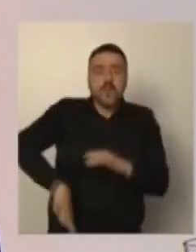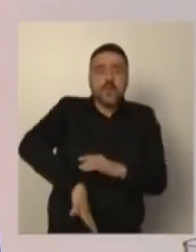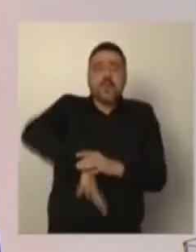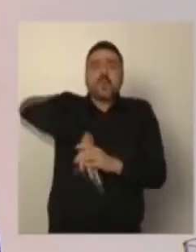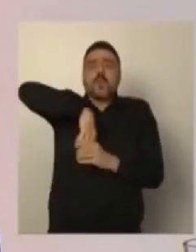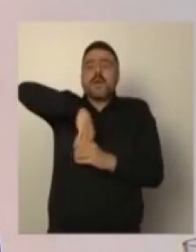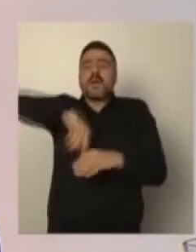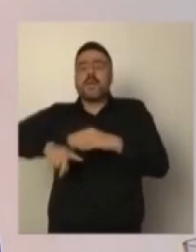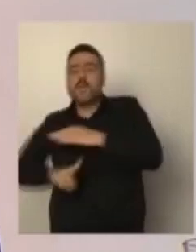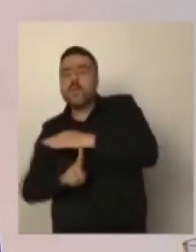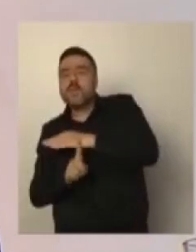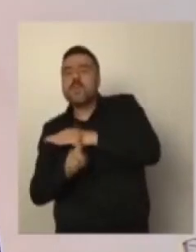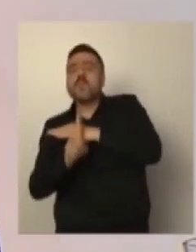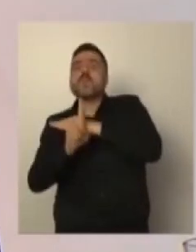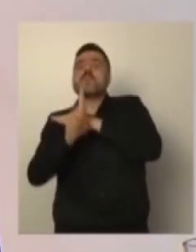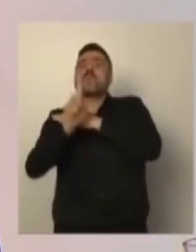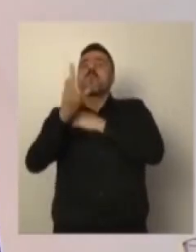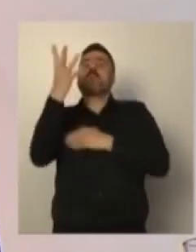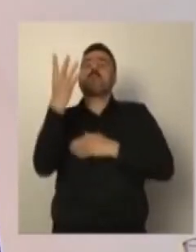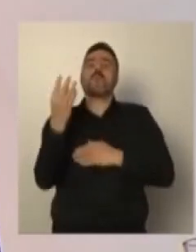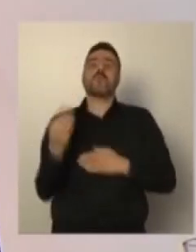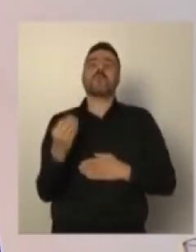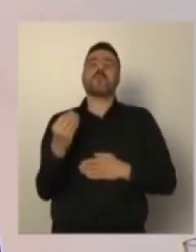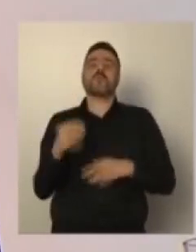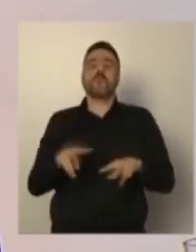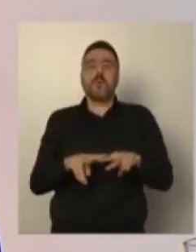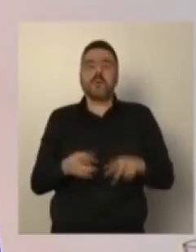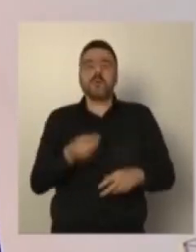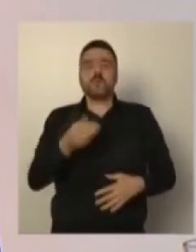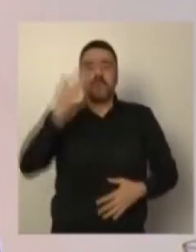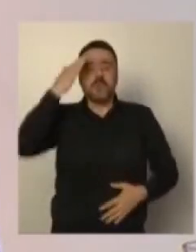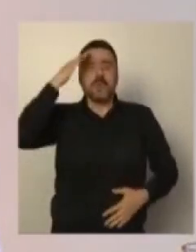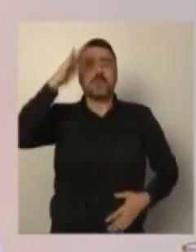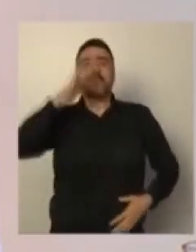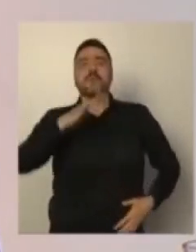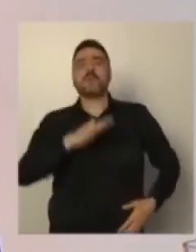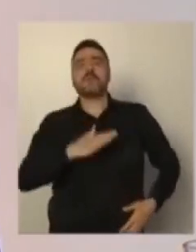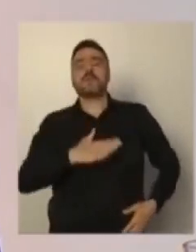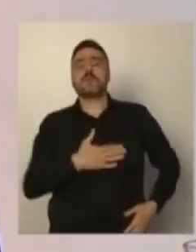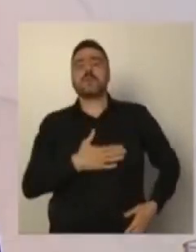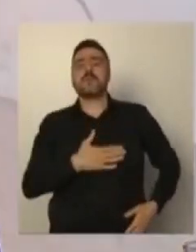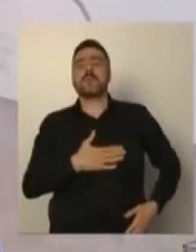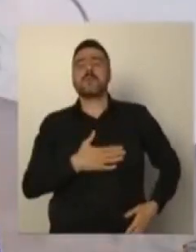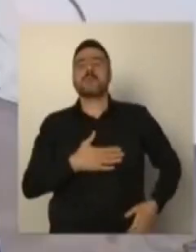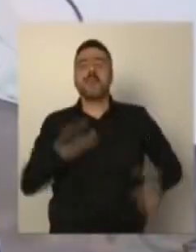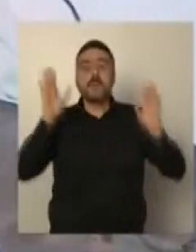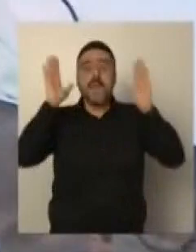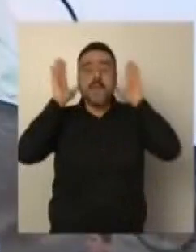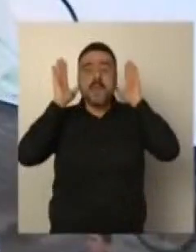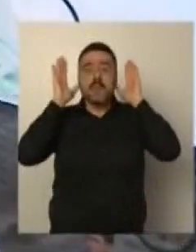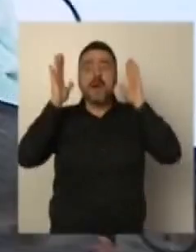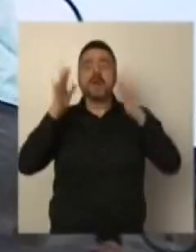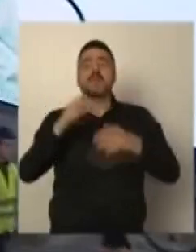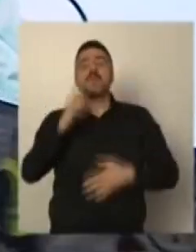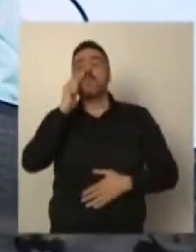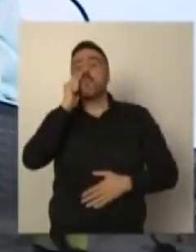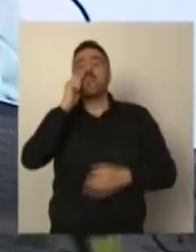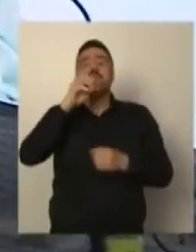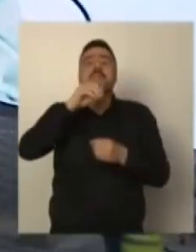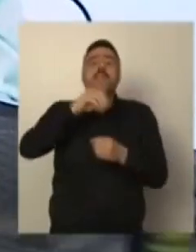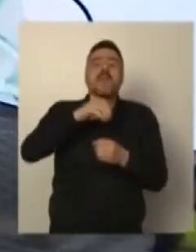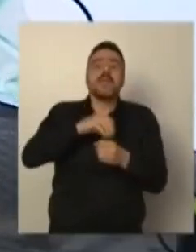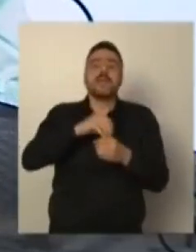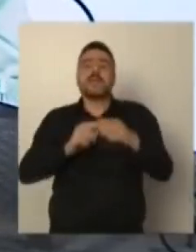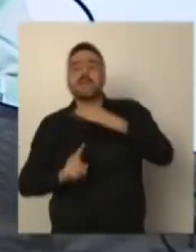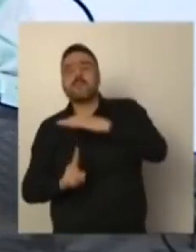yükselmiş oluyoruz. Efendimiz Aleyhisselatü Vesselam'ın namaz müminlerin miracıdır hadisi